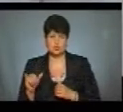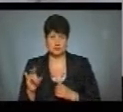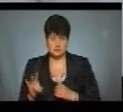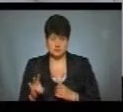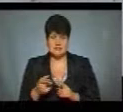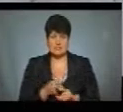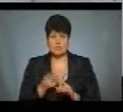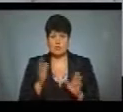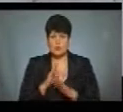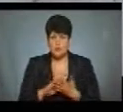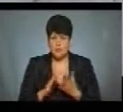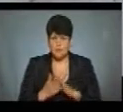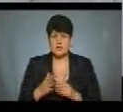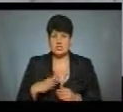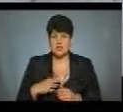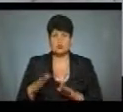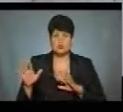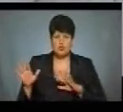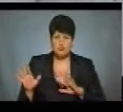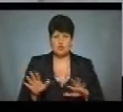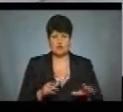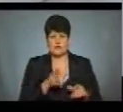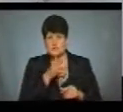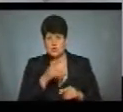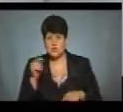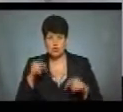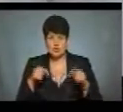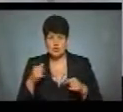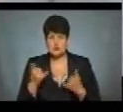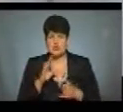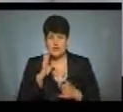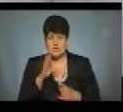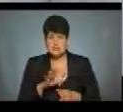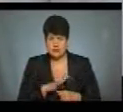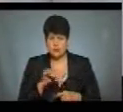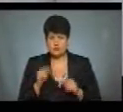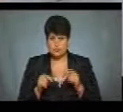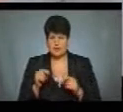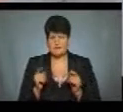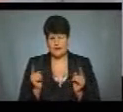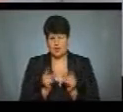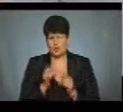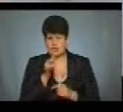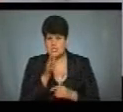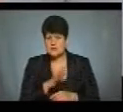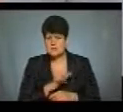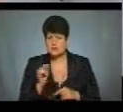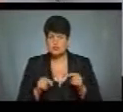чекали, щоб пройшов такий сезон дощів, так, сьогодні хоч вранці хоч був, але він такий короткочасний був,